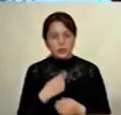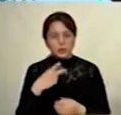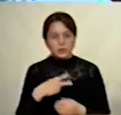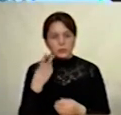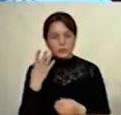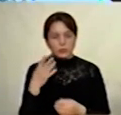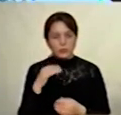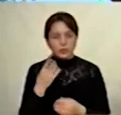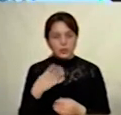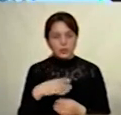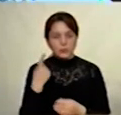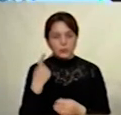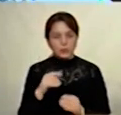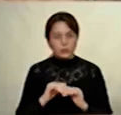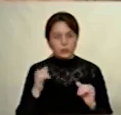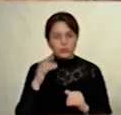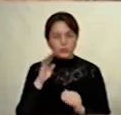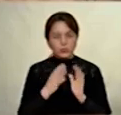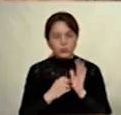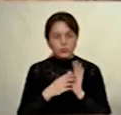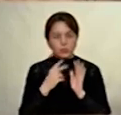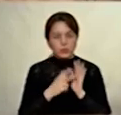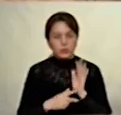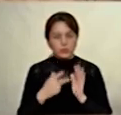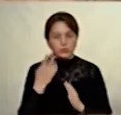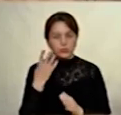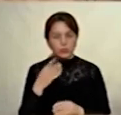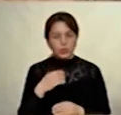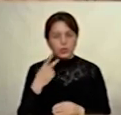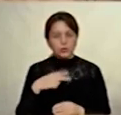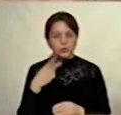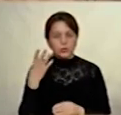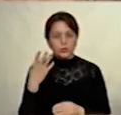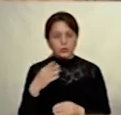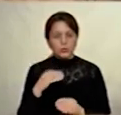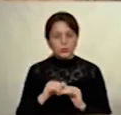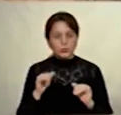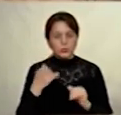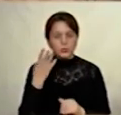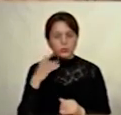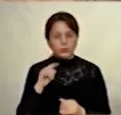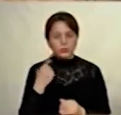ga ko'paytirsak 984, 24 ni 4.1 ga ko'paytirsak